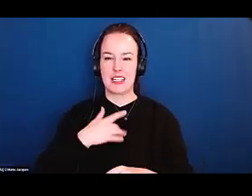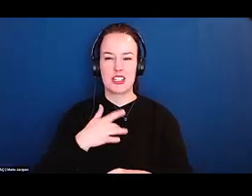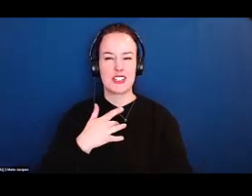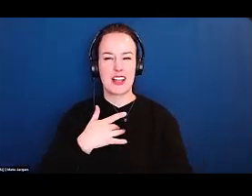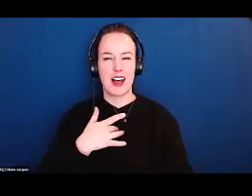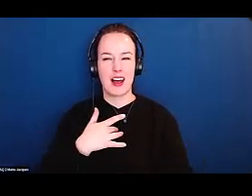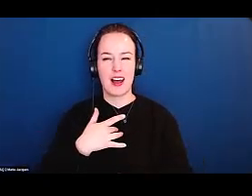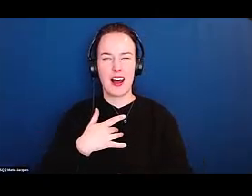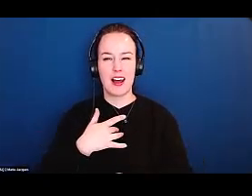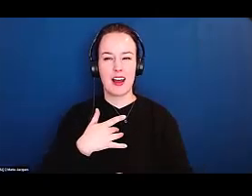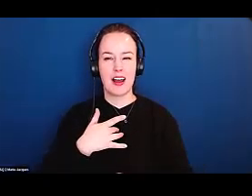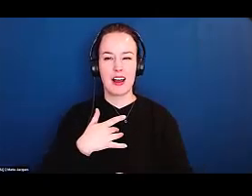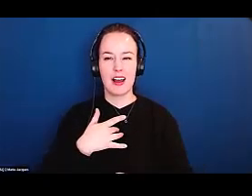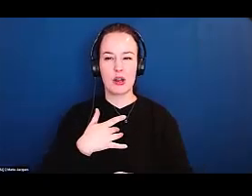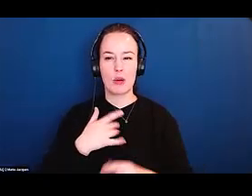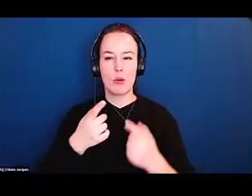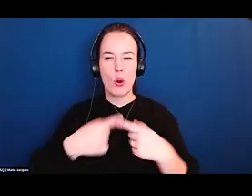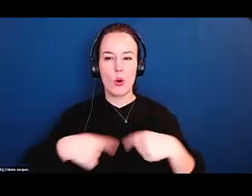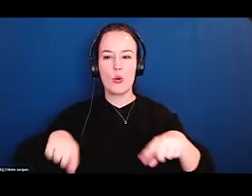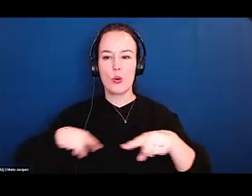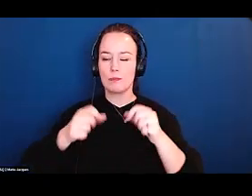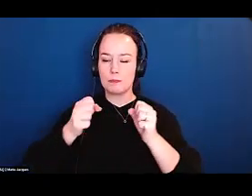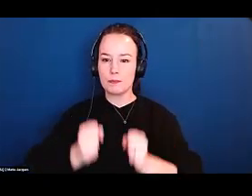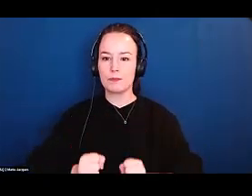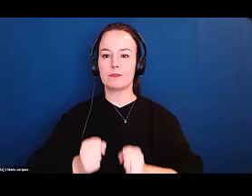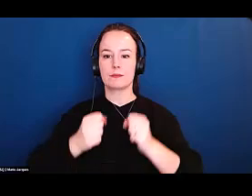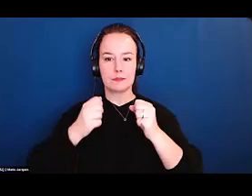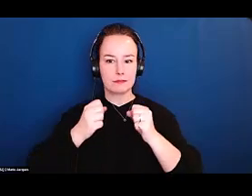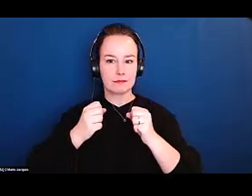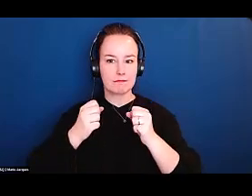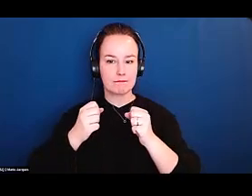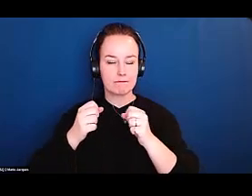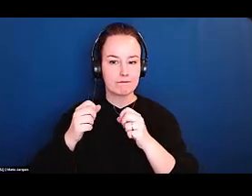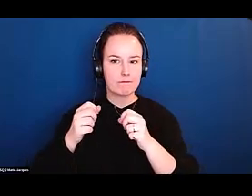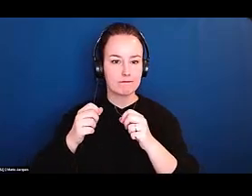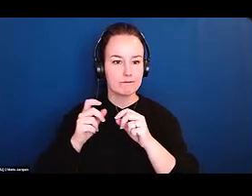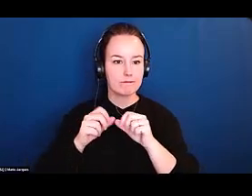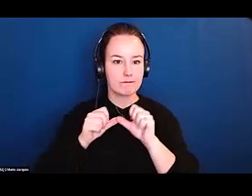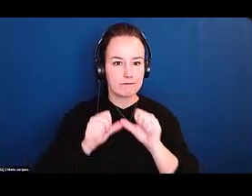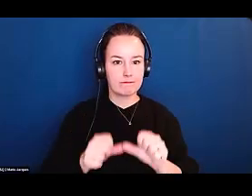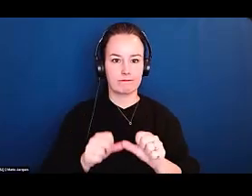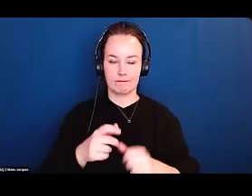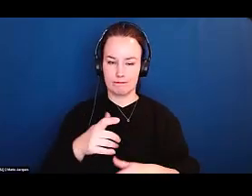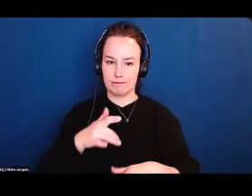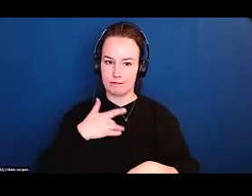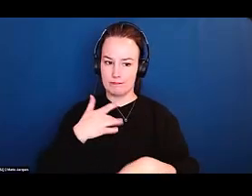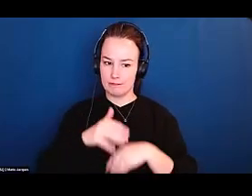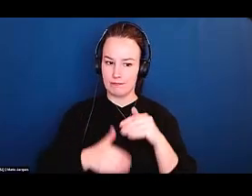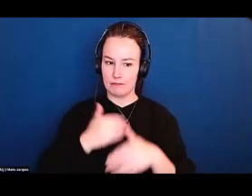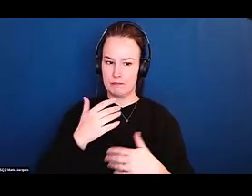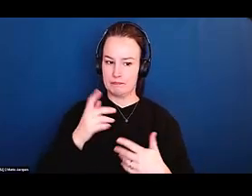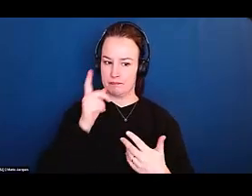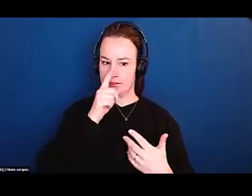Je ne trouvais pas de lieu de résidence où je me sentais bien. Donc avec ma famille,